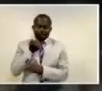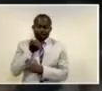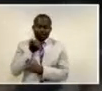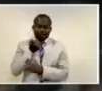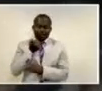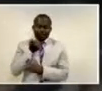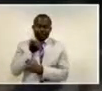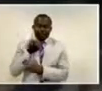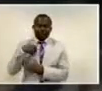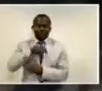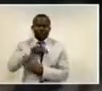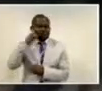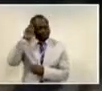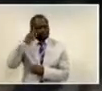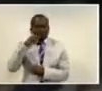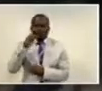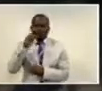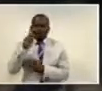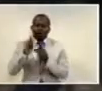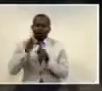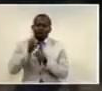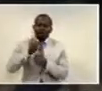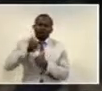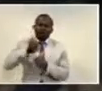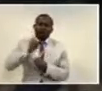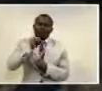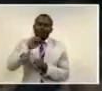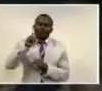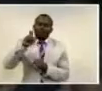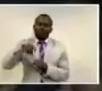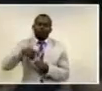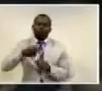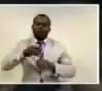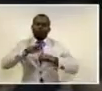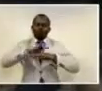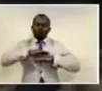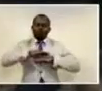ntabwo abikorera bakwiriye kunyurwa na bikeya babona